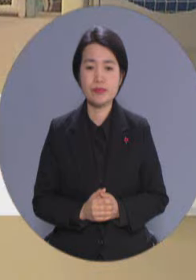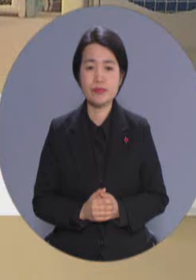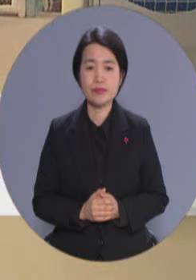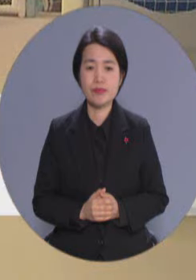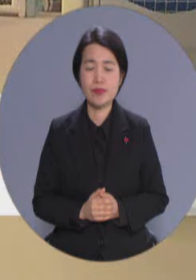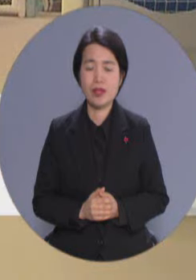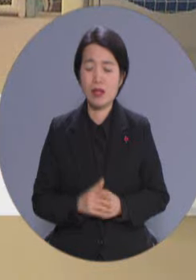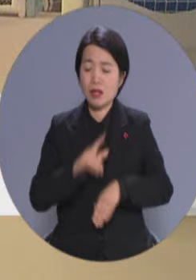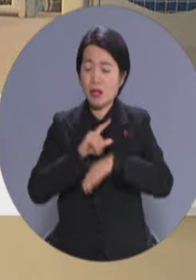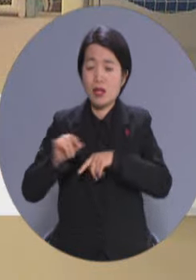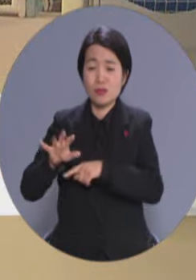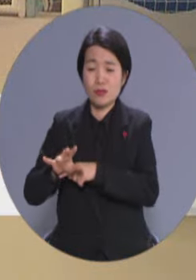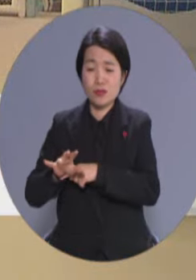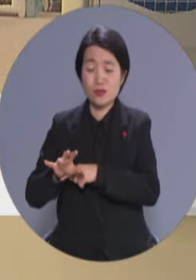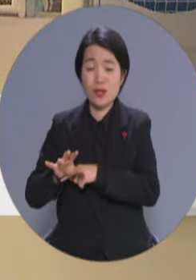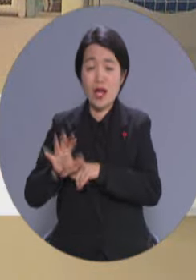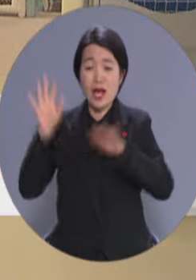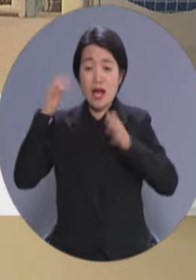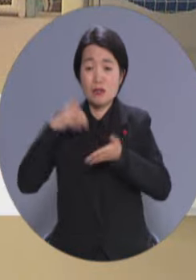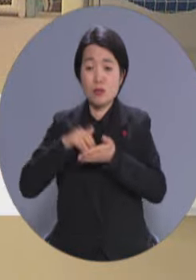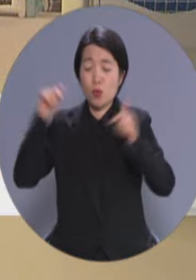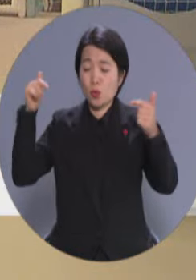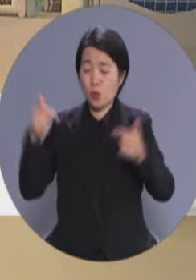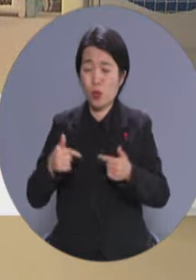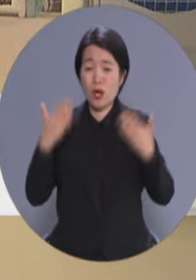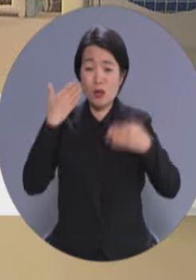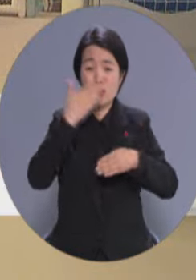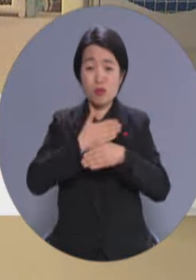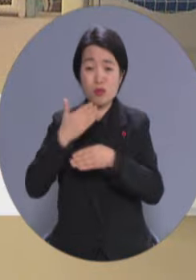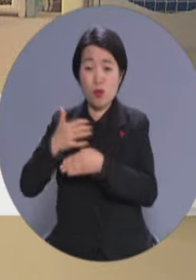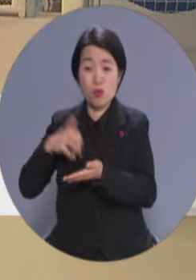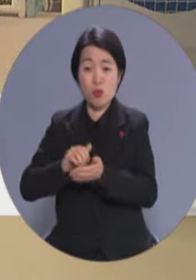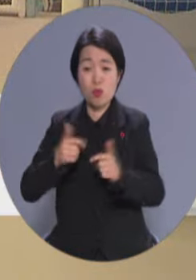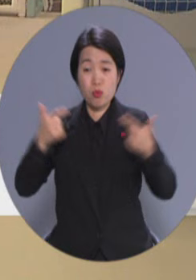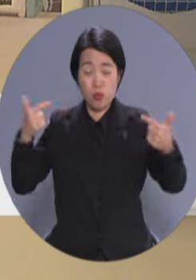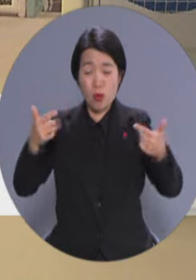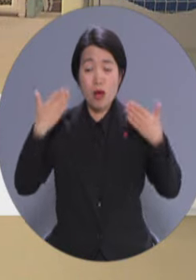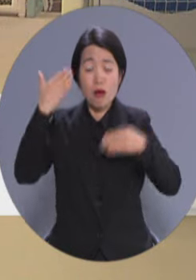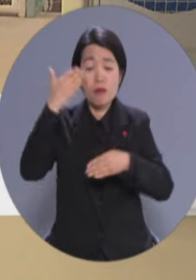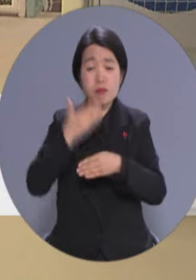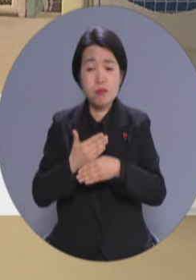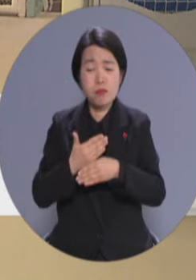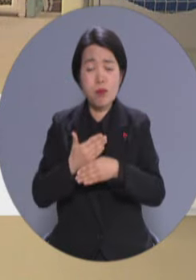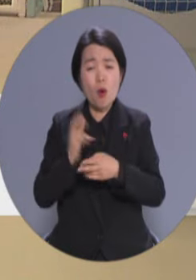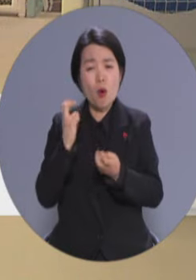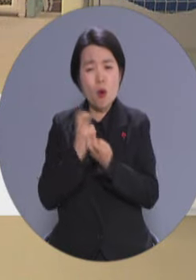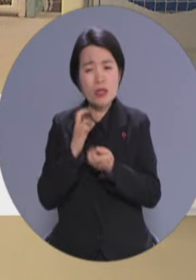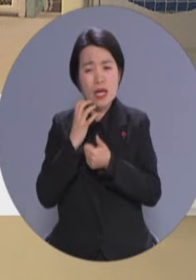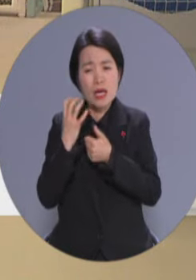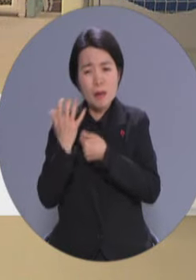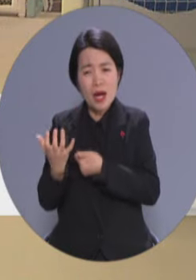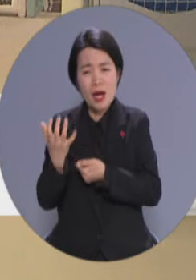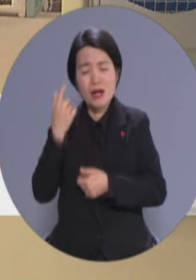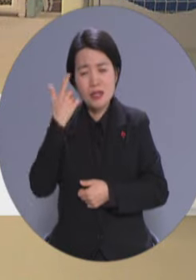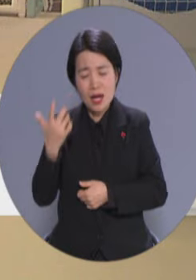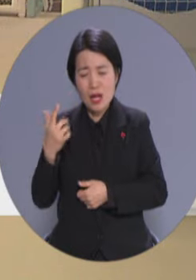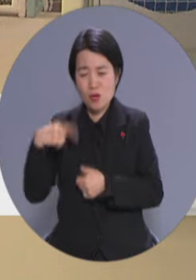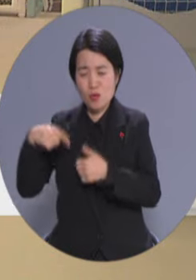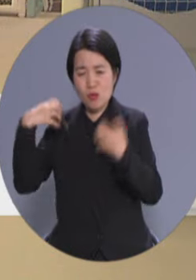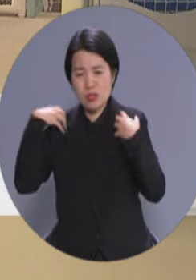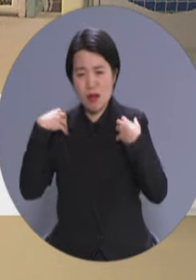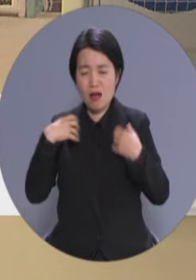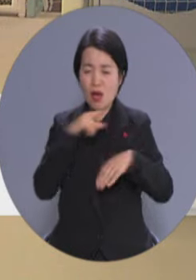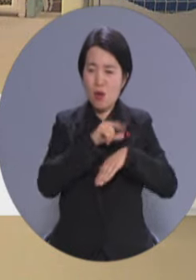농어촌 인구가 줄면서 문을 닫는 학교들이 늘고 있습니다 이런 폐교를 어떻게 활용할지 교육당국과 지자체에